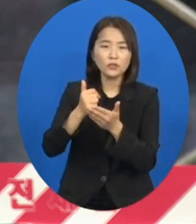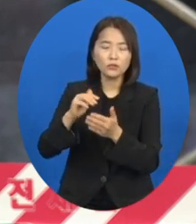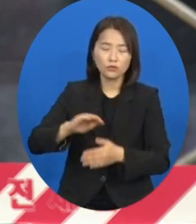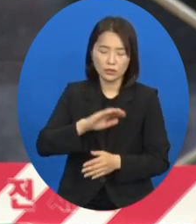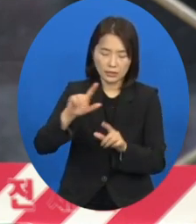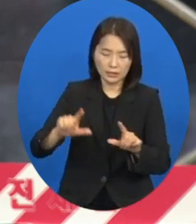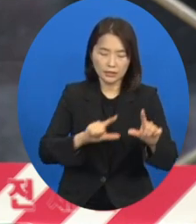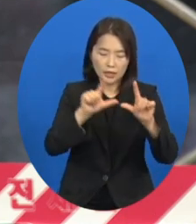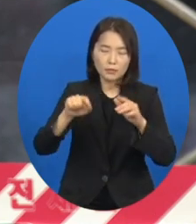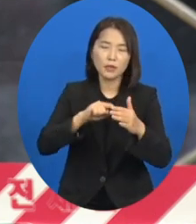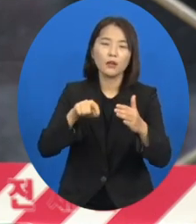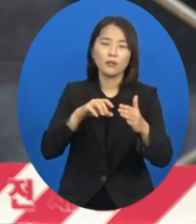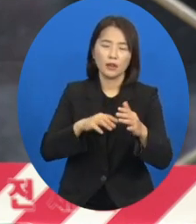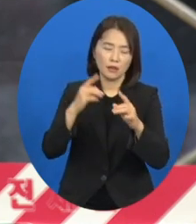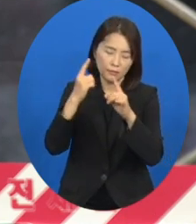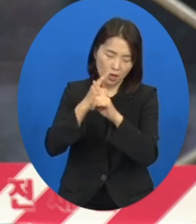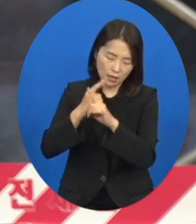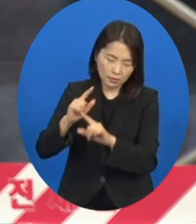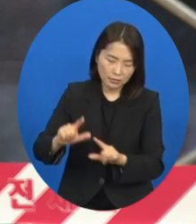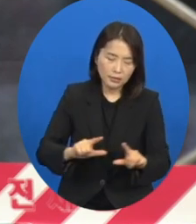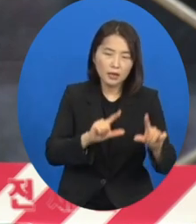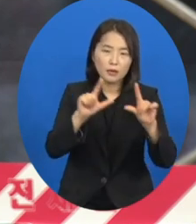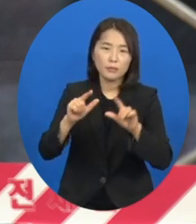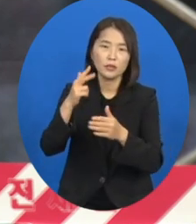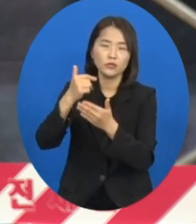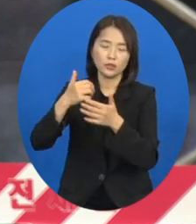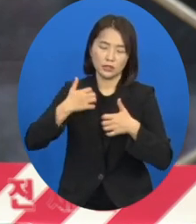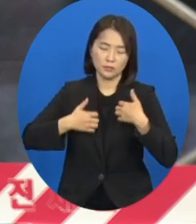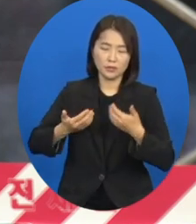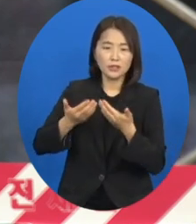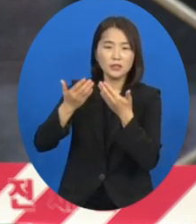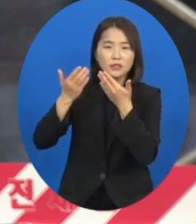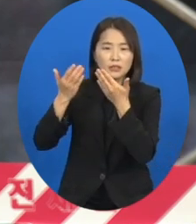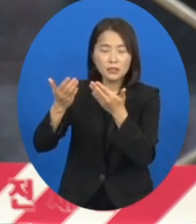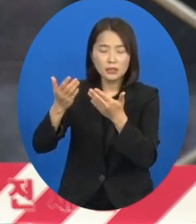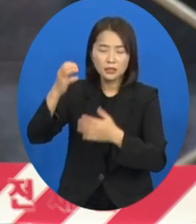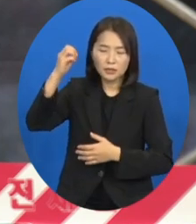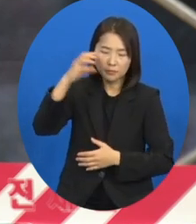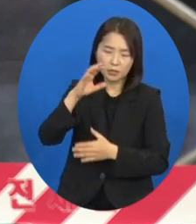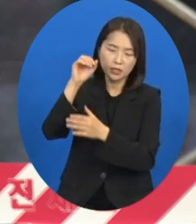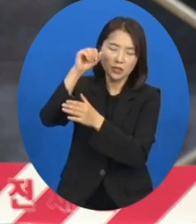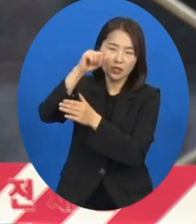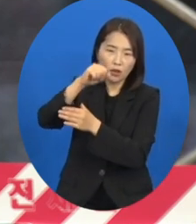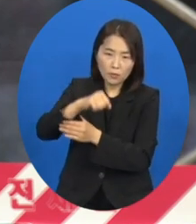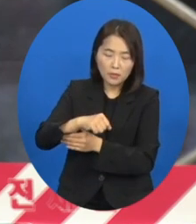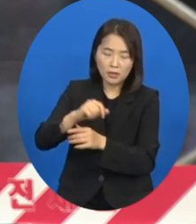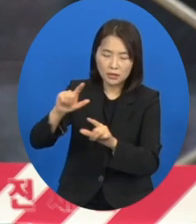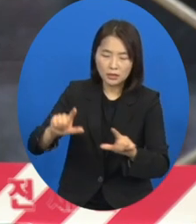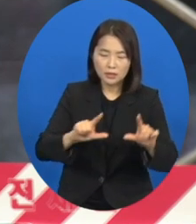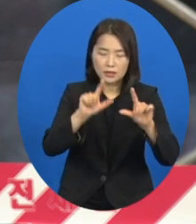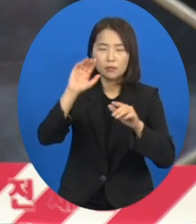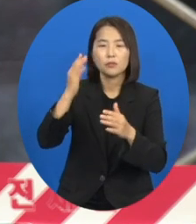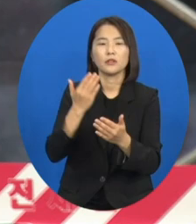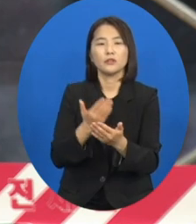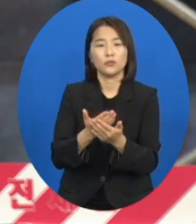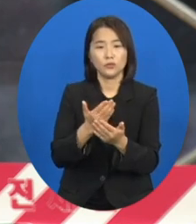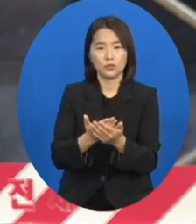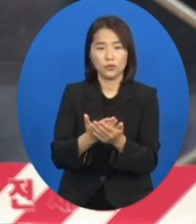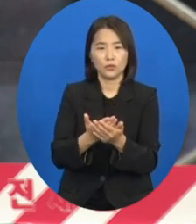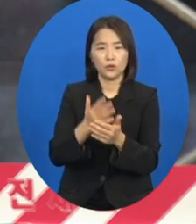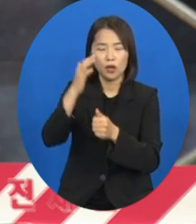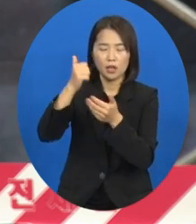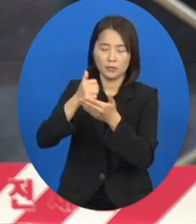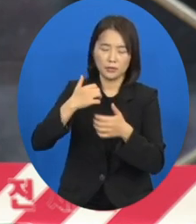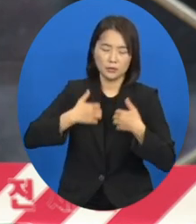가운데 매일의 삶 가운데 주를 기쁘시게 하는 빛의 열매가 맺어지는 삶이 되게 하여 주시옵소서.